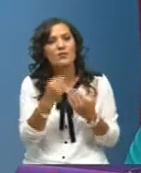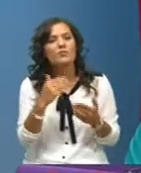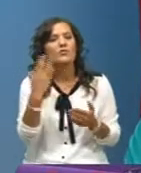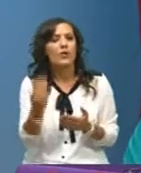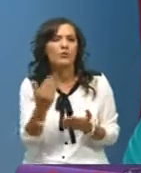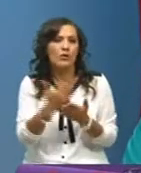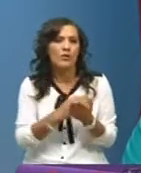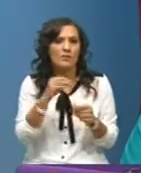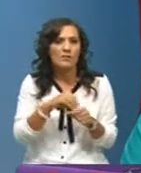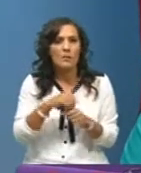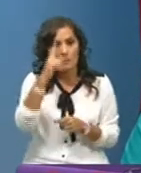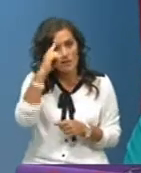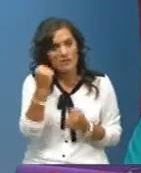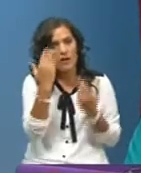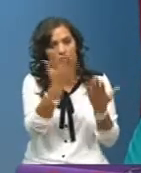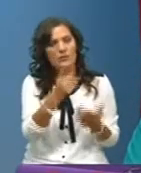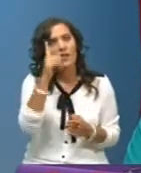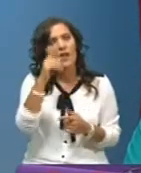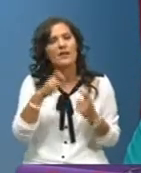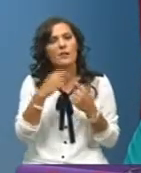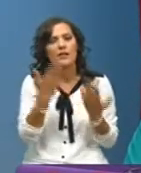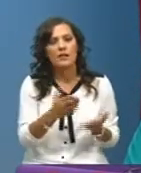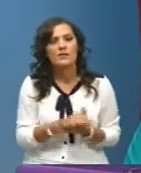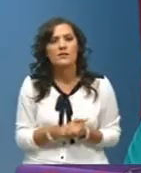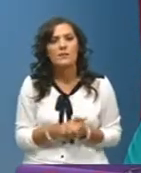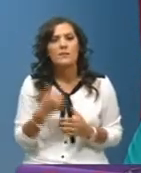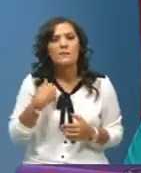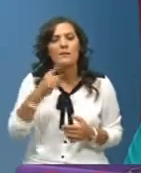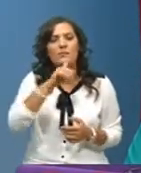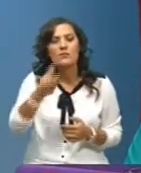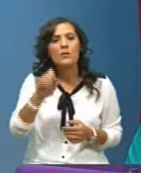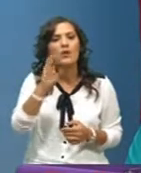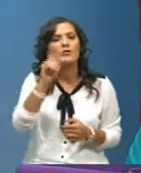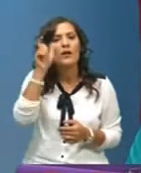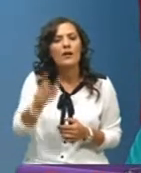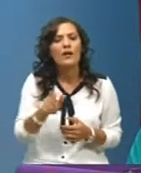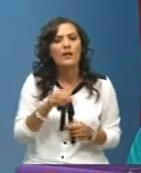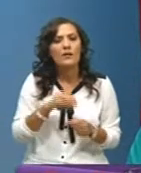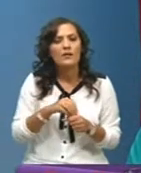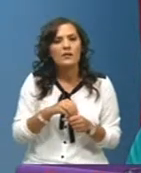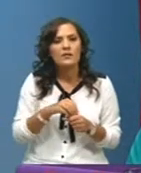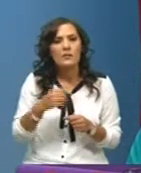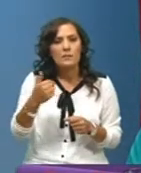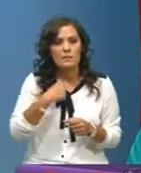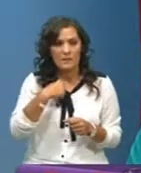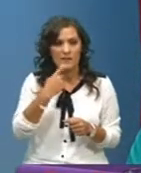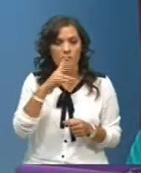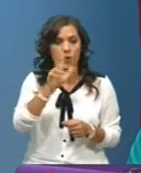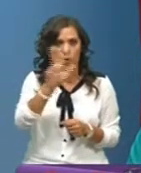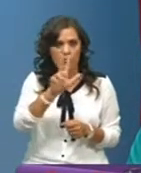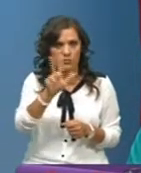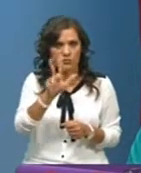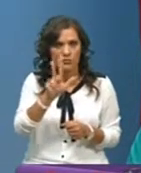oluyor programımıza Başınız sağ olsun Allah rahmet eylesin Benim kusuruma bakma bende de Yaşım 30